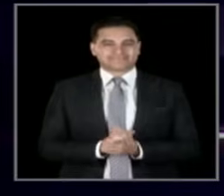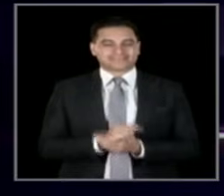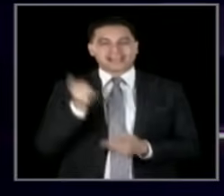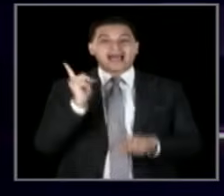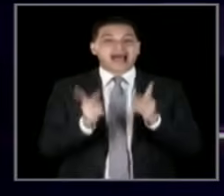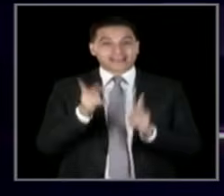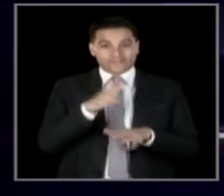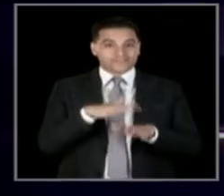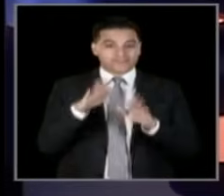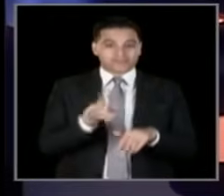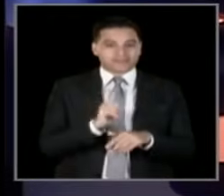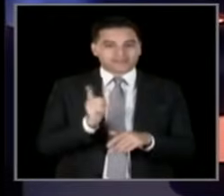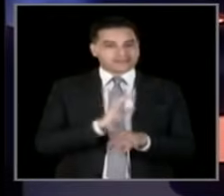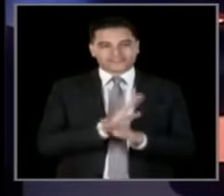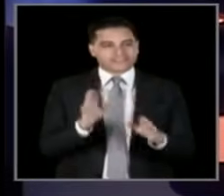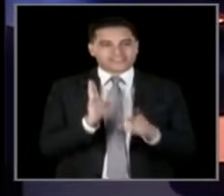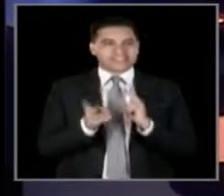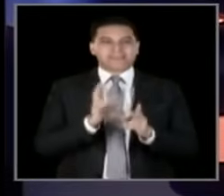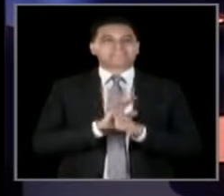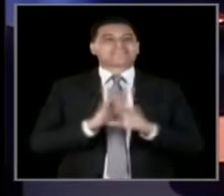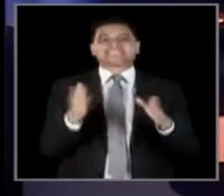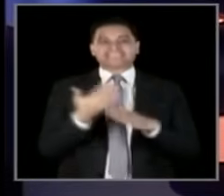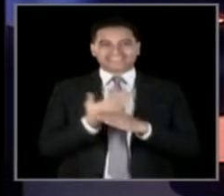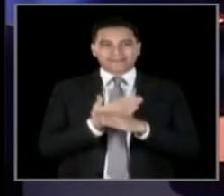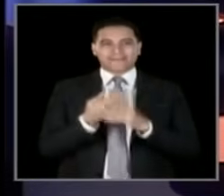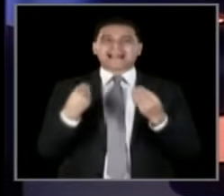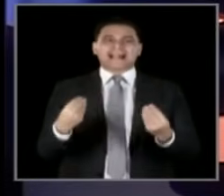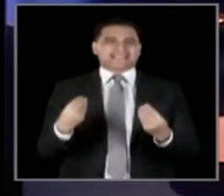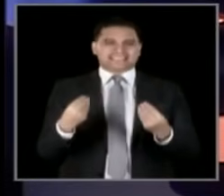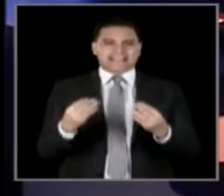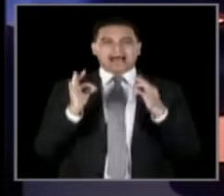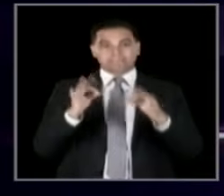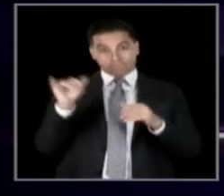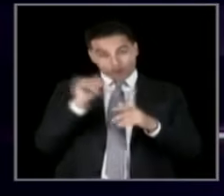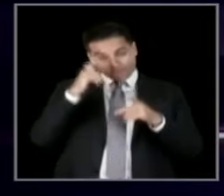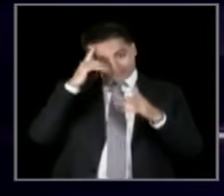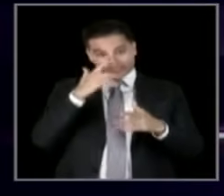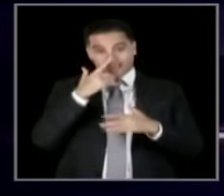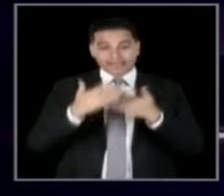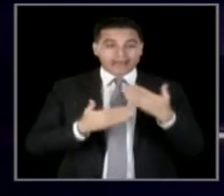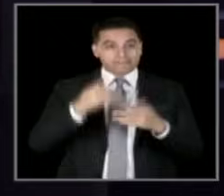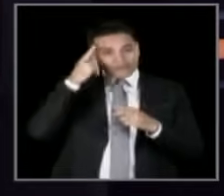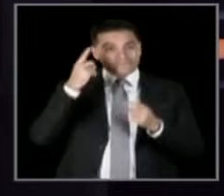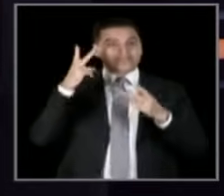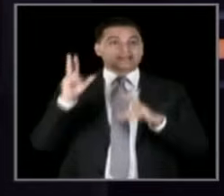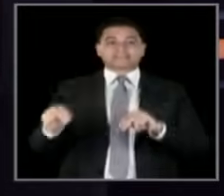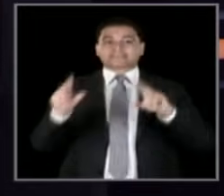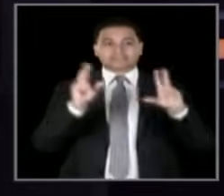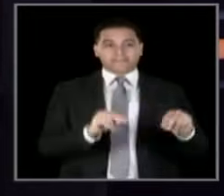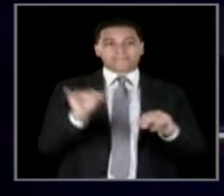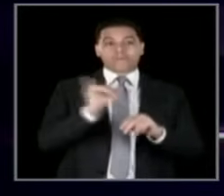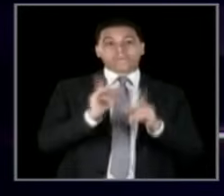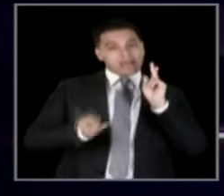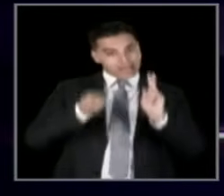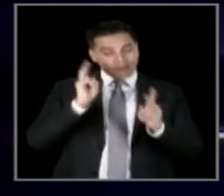احتفلوا بيك ولا لأ؟ لأ. ليه؟ لسه، لما نكمل. نفس الفكر،